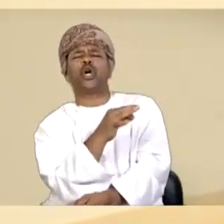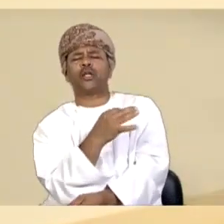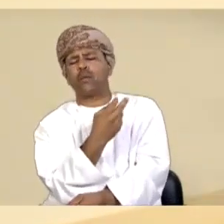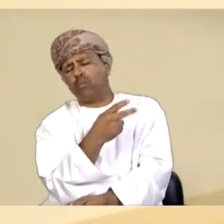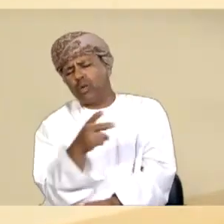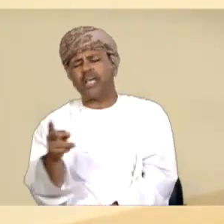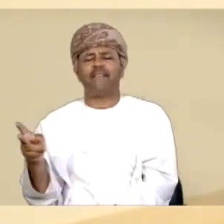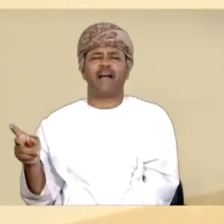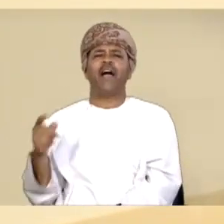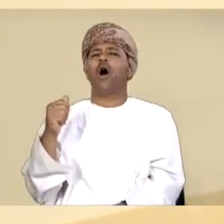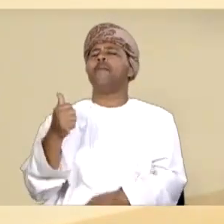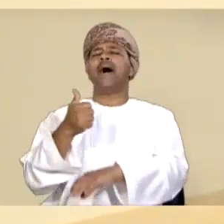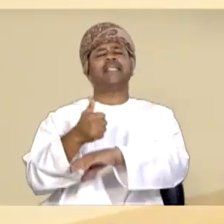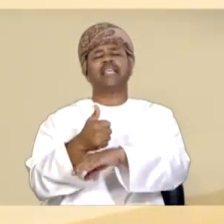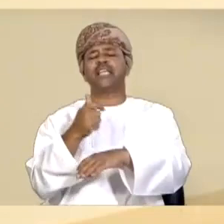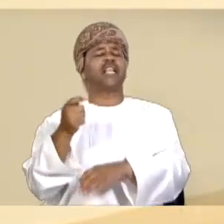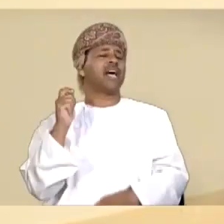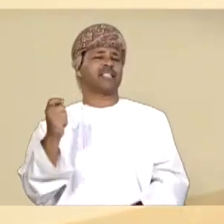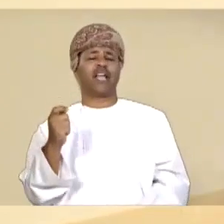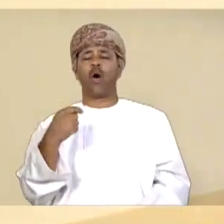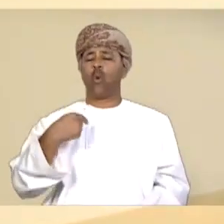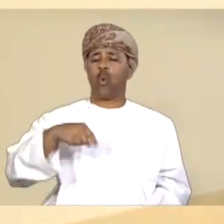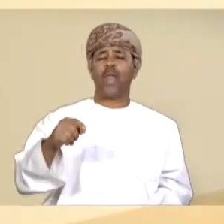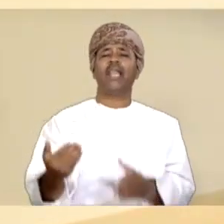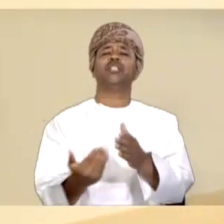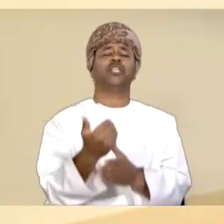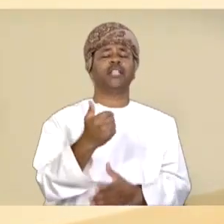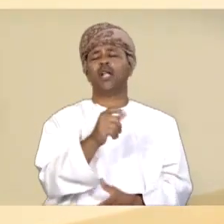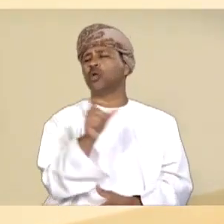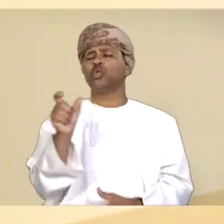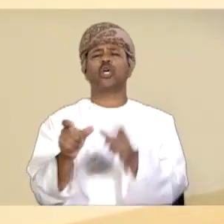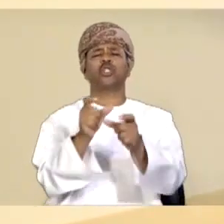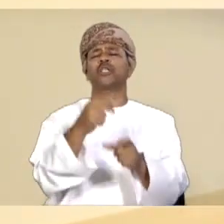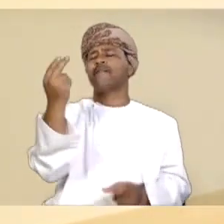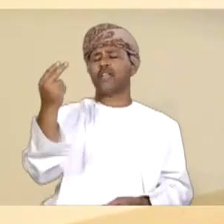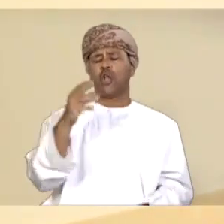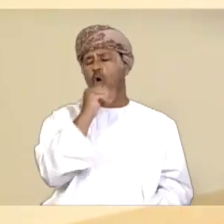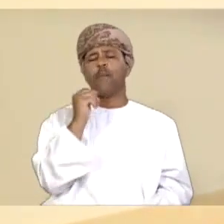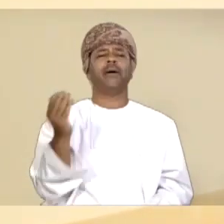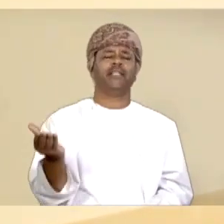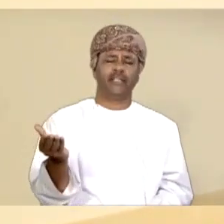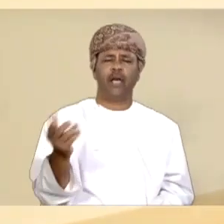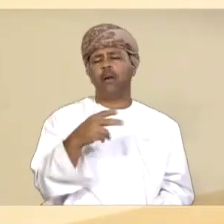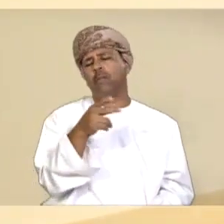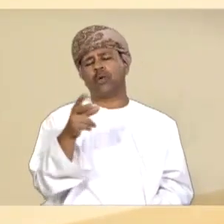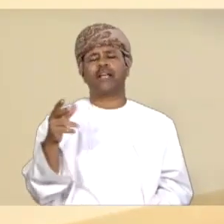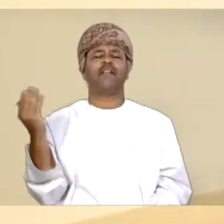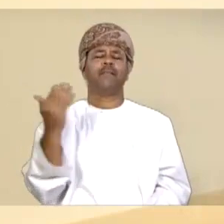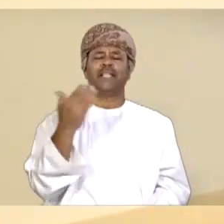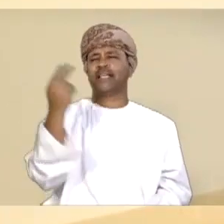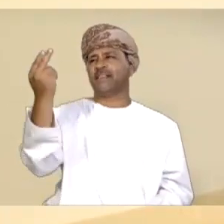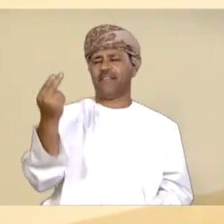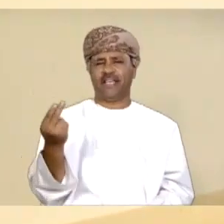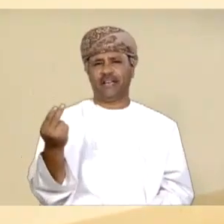قائمة على مبدأ الأصالة والمعاصرة لأبرز الفنانين التشكيليين العمانيين لمختلف المدارس